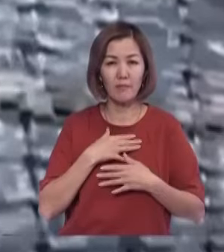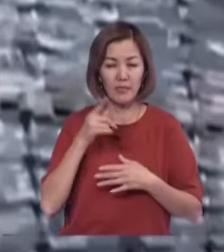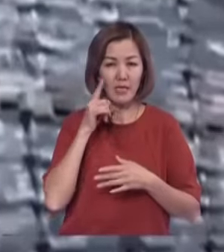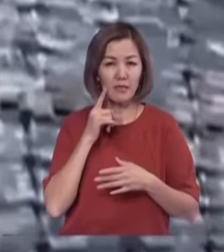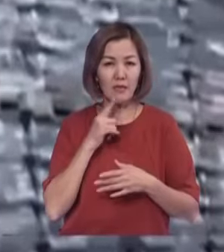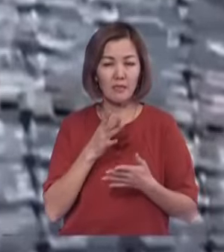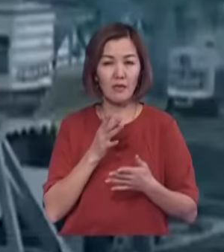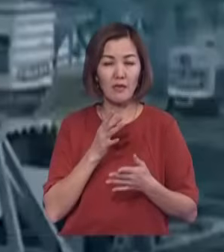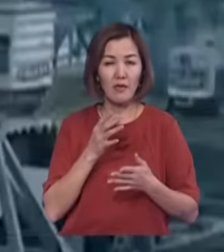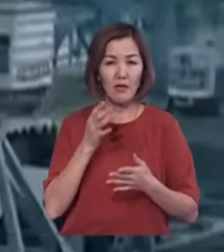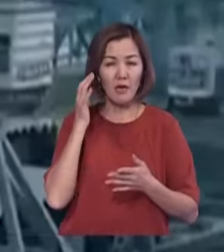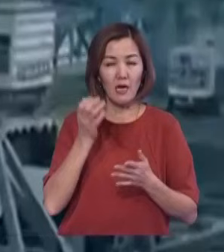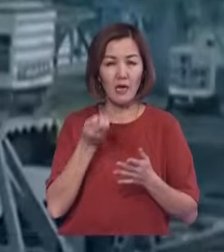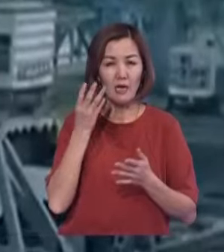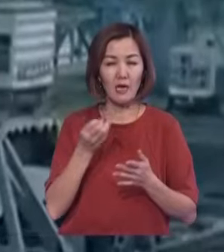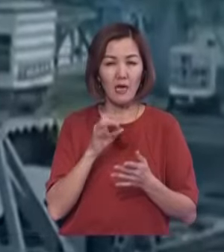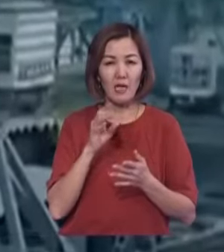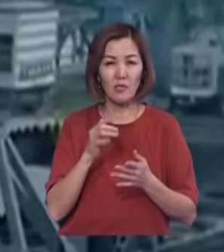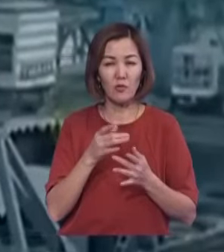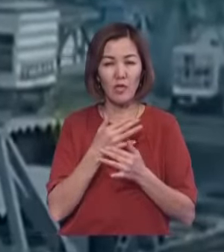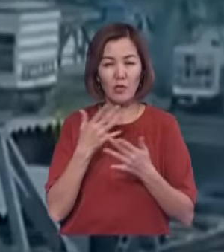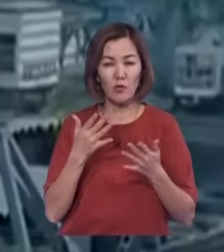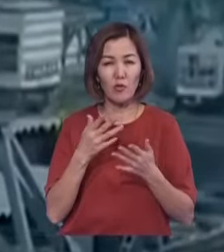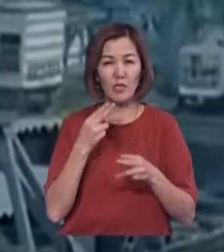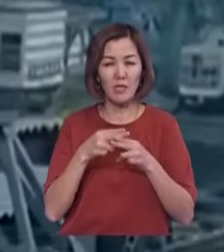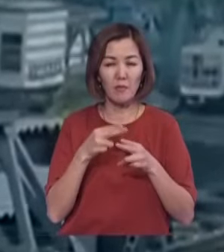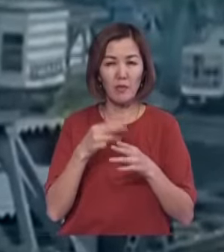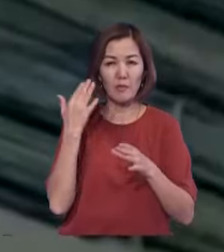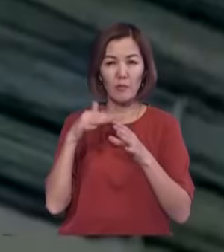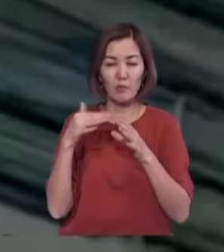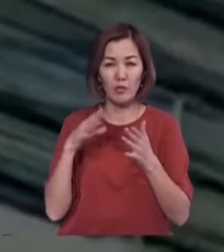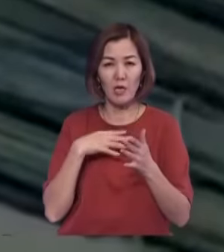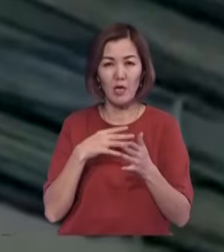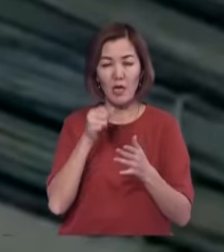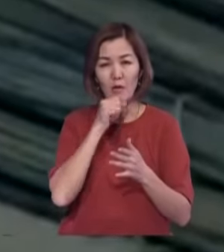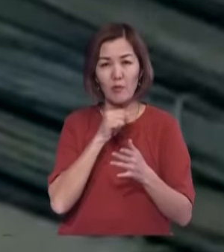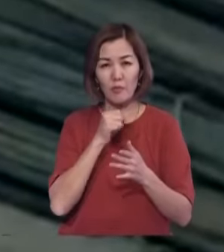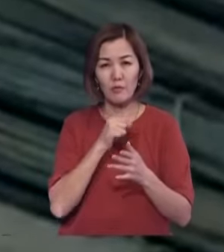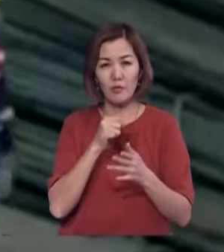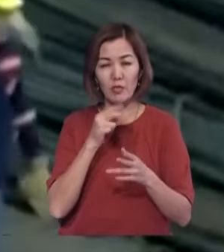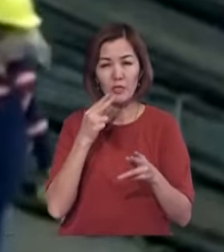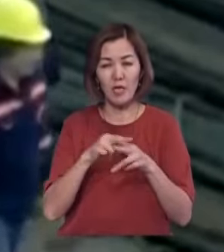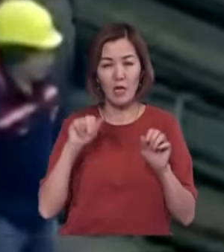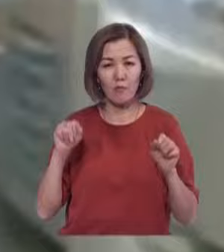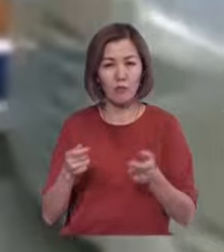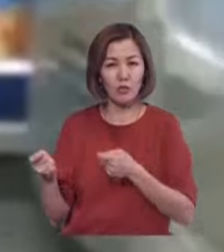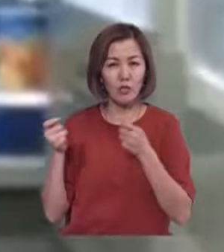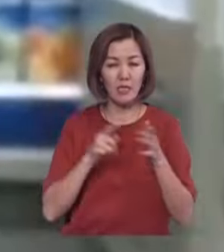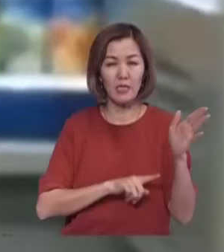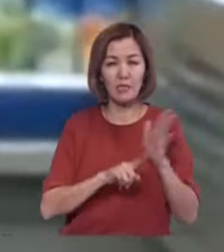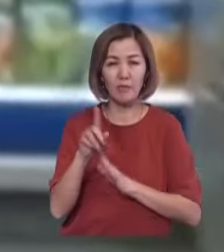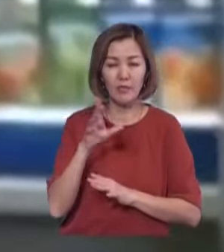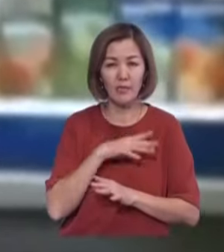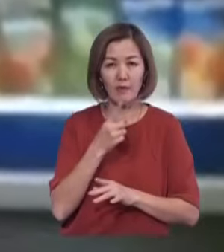конструкциялары, қағаз бен кардон, азоттың айтқыштарын апарады. Сондай-ақ былтыр Қазақстаннан балмұздақ және тағам мұзы жеткізіле бастаған. Шикізат емес